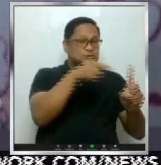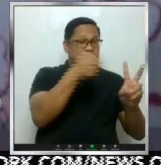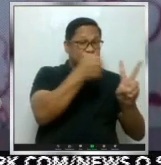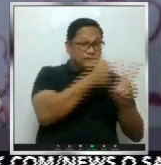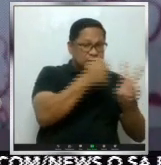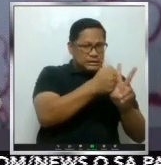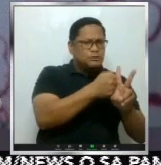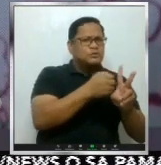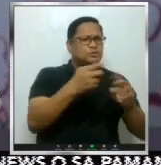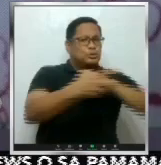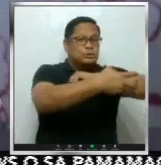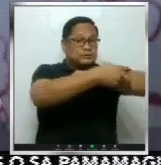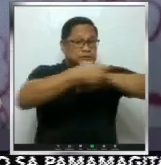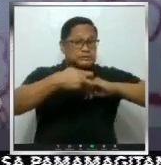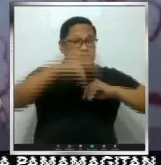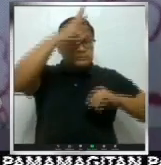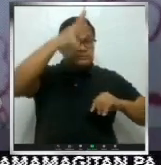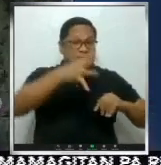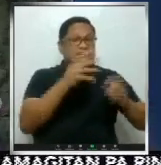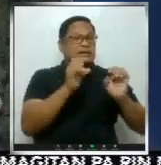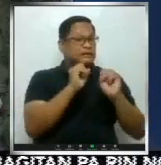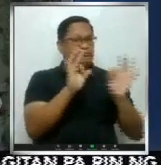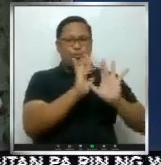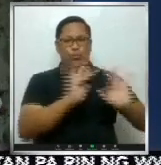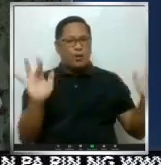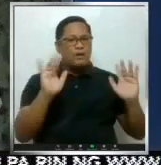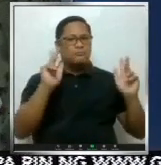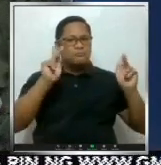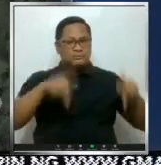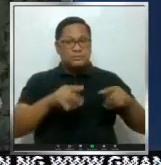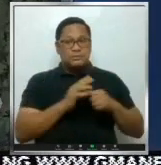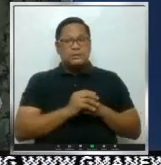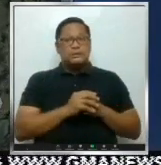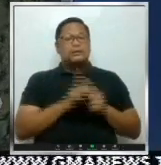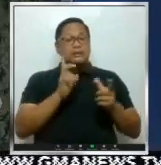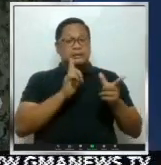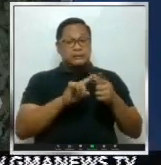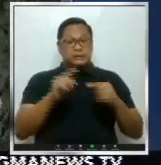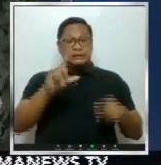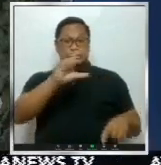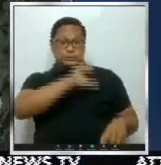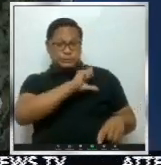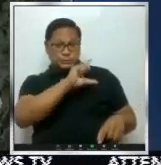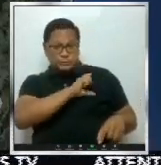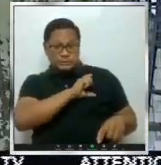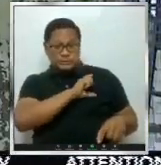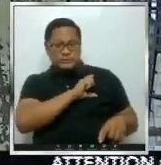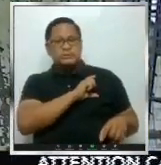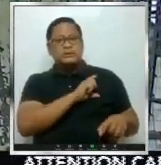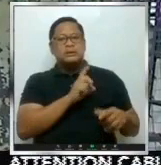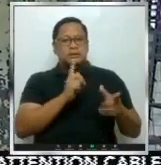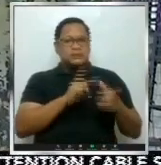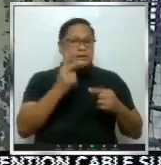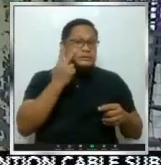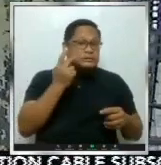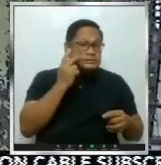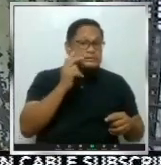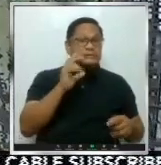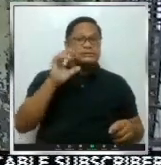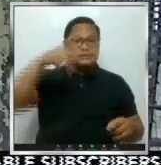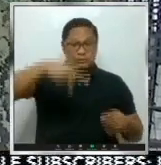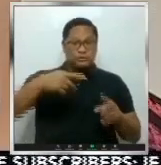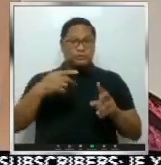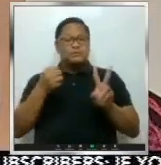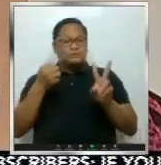sa magulang kung wala itong pera. Nang suriin ng PNP ACG 4A ang cellphone ng suspect, lumabas ang